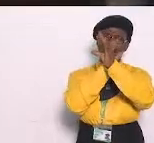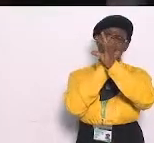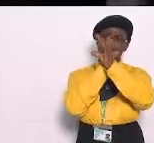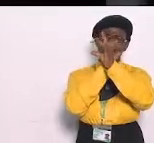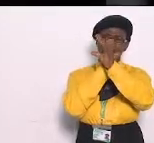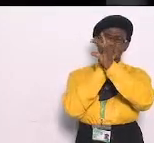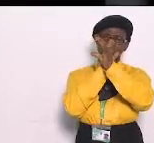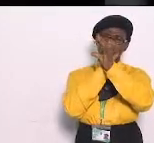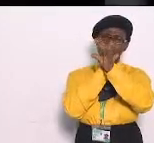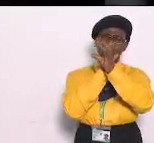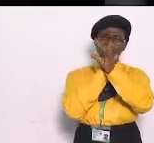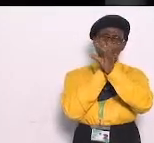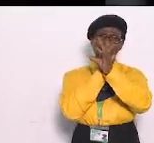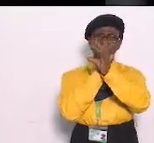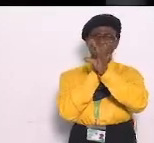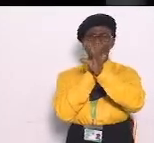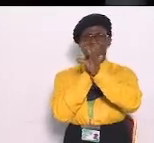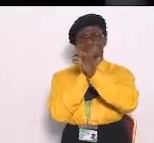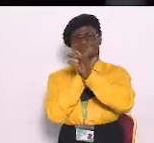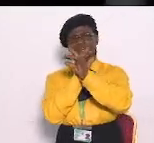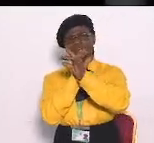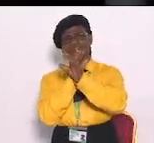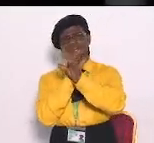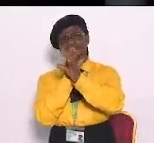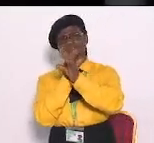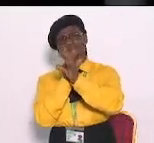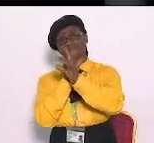recevoir le painre